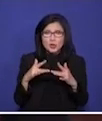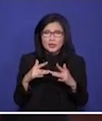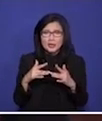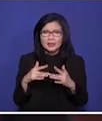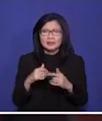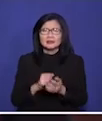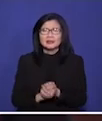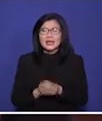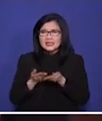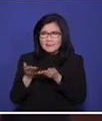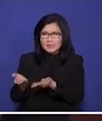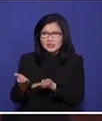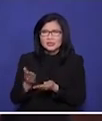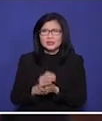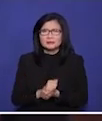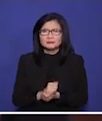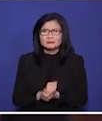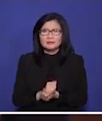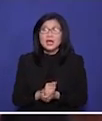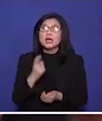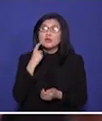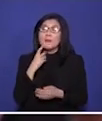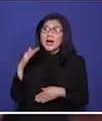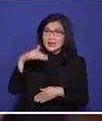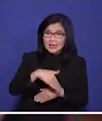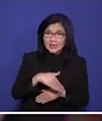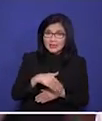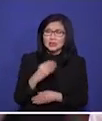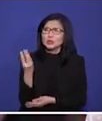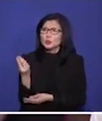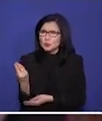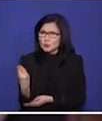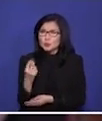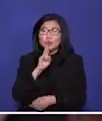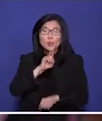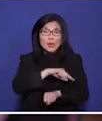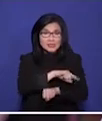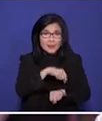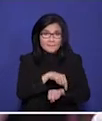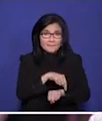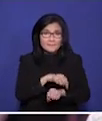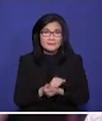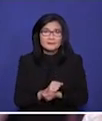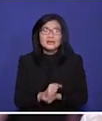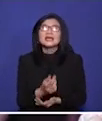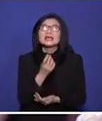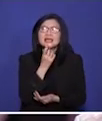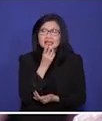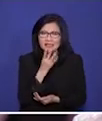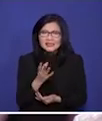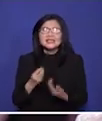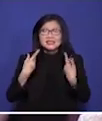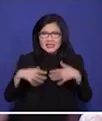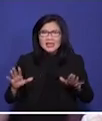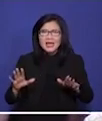submission dicoba Bapak Datang Bapak tunggu 2 jam izin-izin akan keluar dan bapak